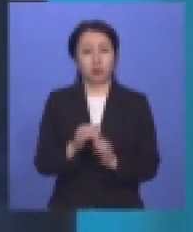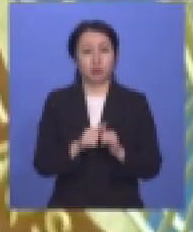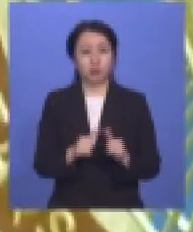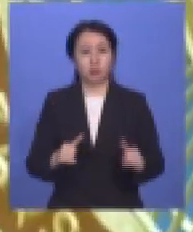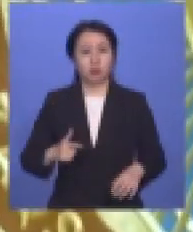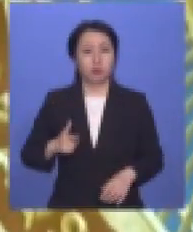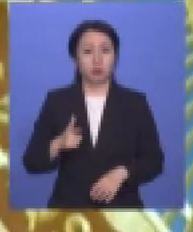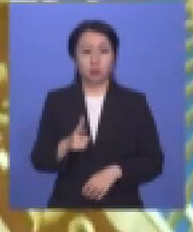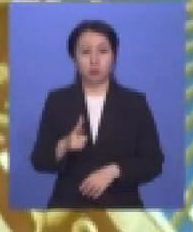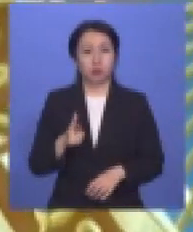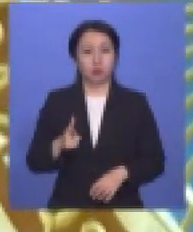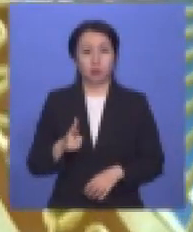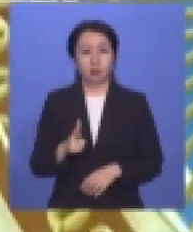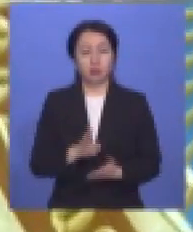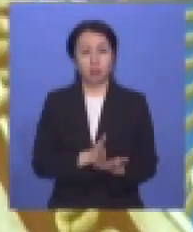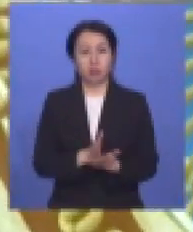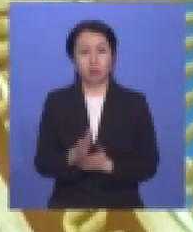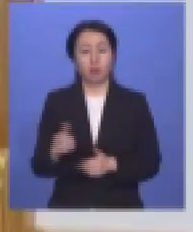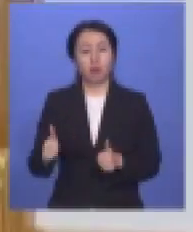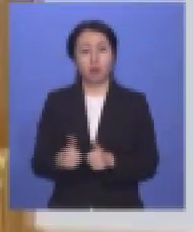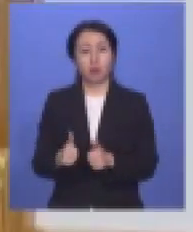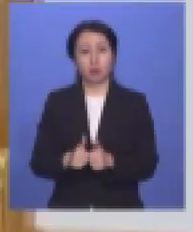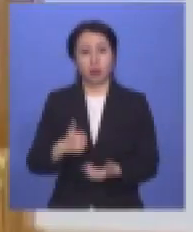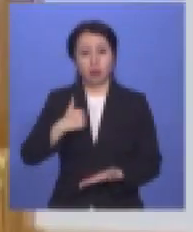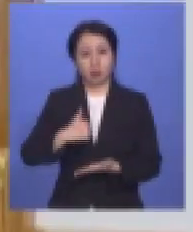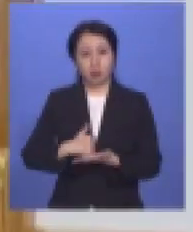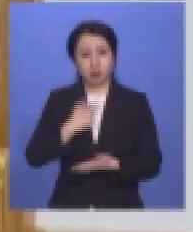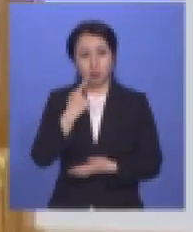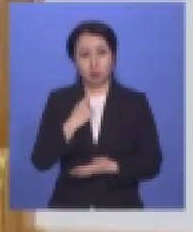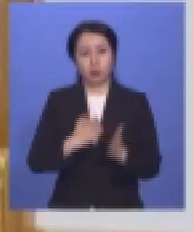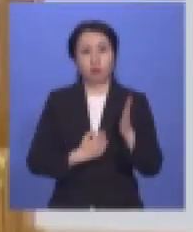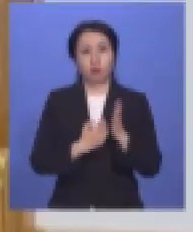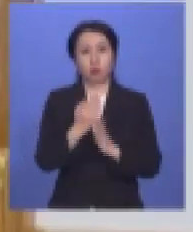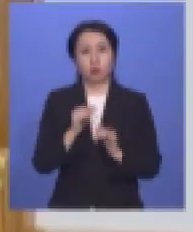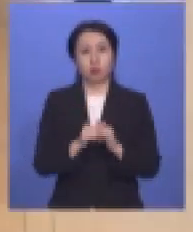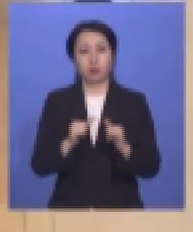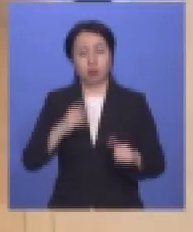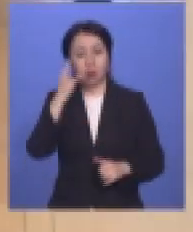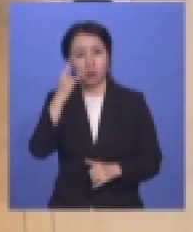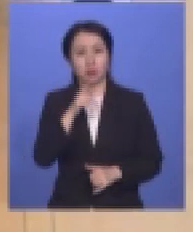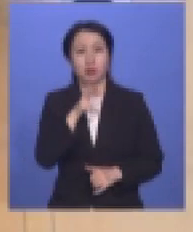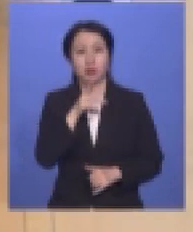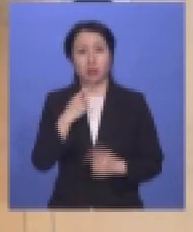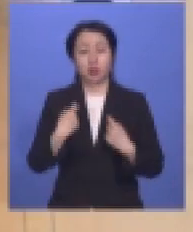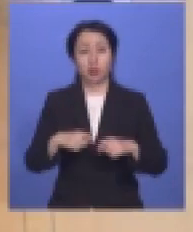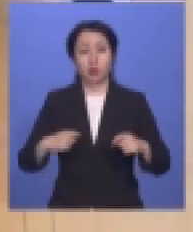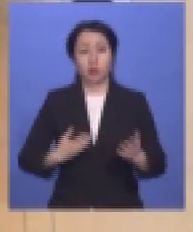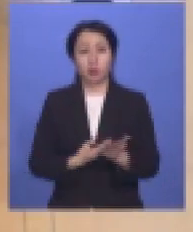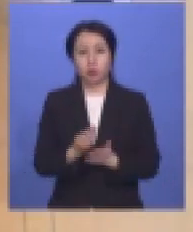перспективах развития двухстороннего стратегического партнерства президент отметил высокую динамику казахско-корейского